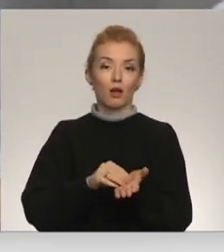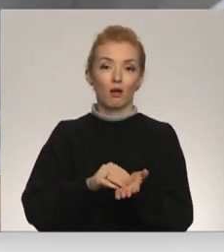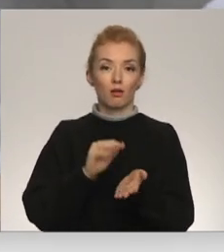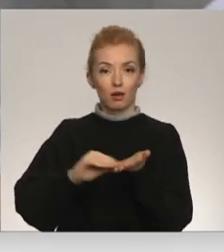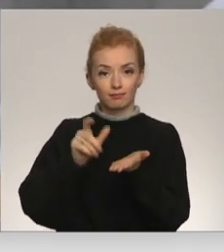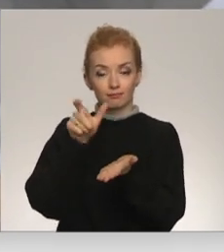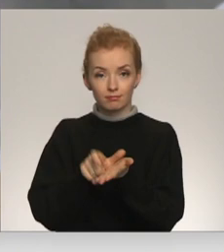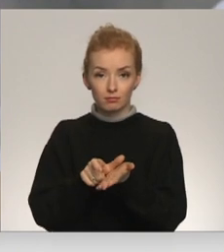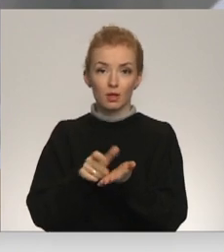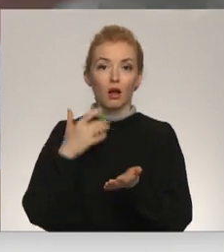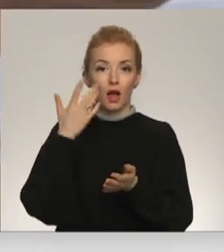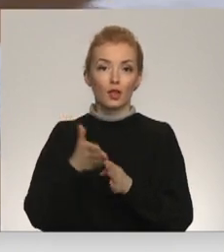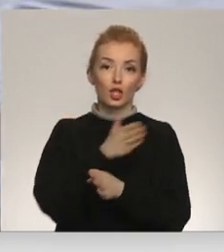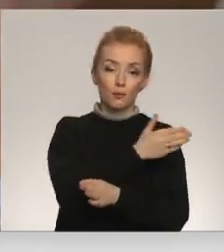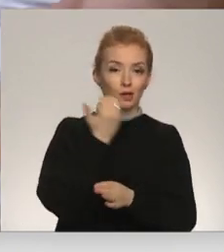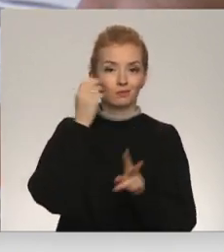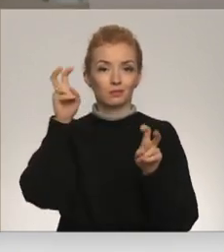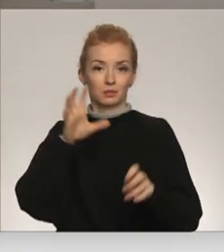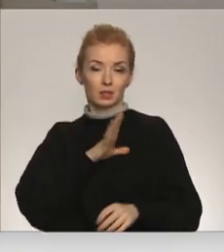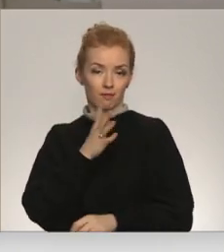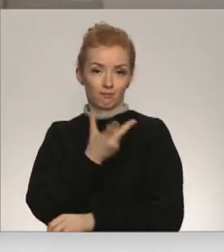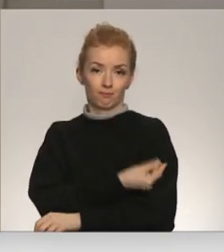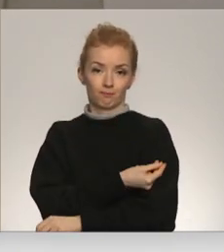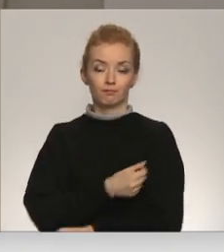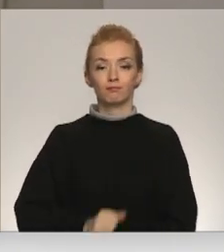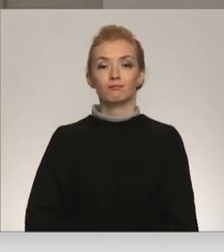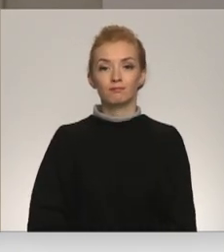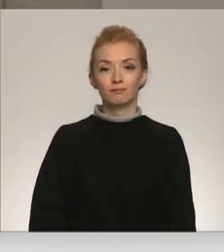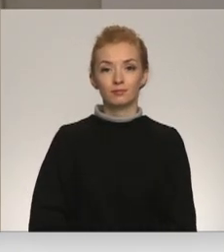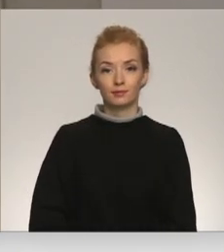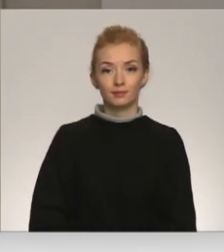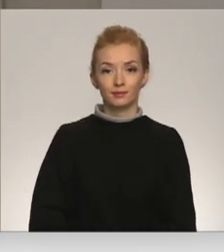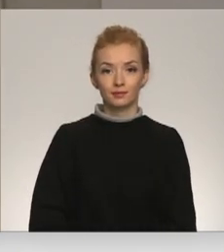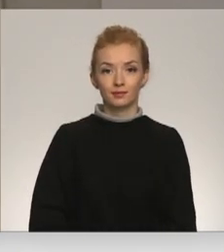cilvēks potēts iepriekš. Zanda Ozoba-Lode, Māris Jurgensons, Latvijas televīzija.